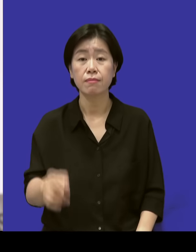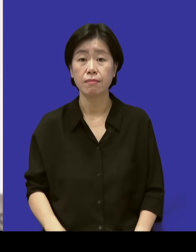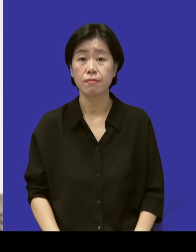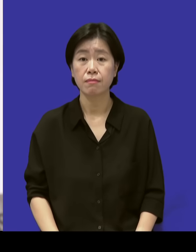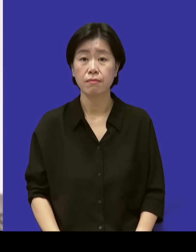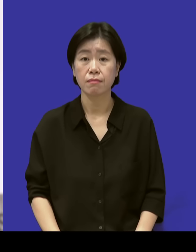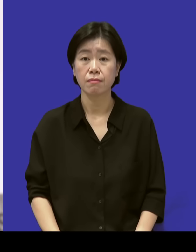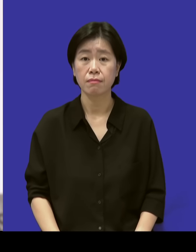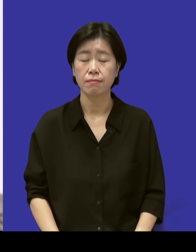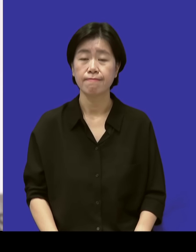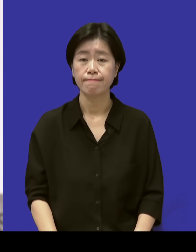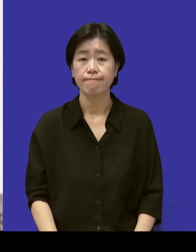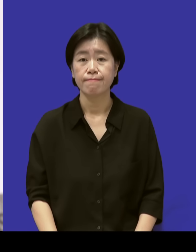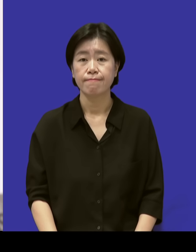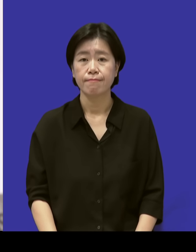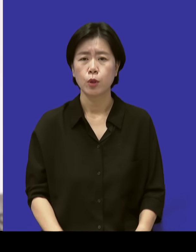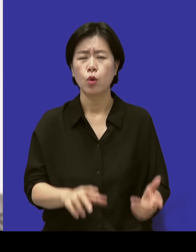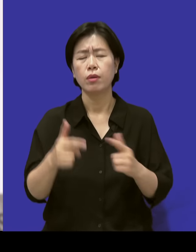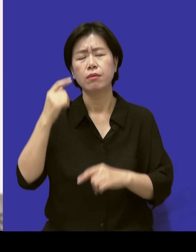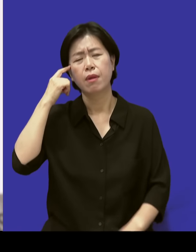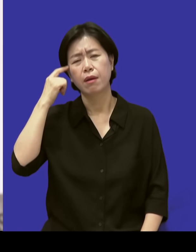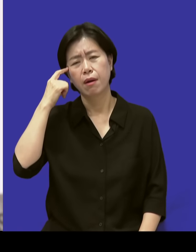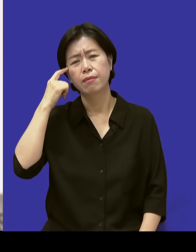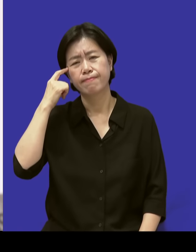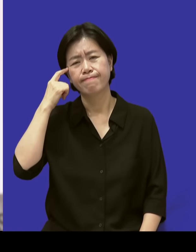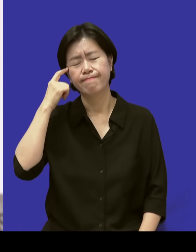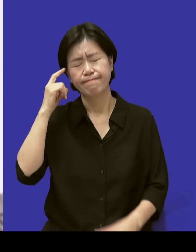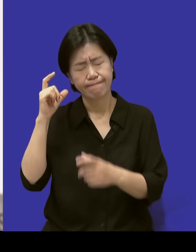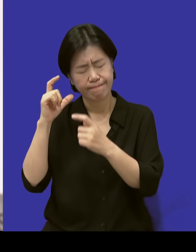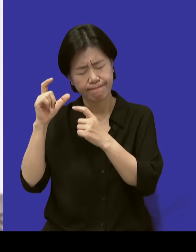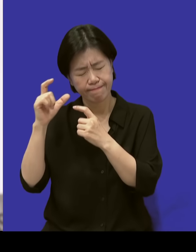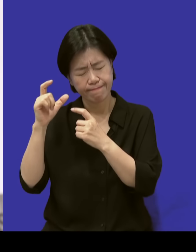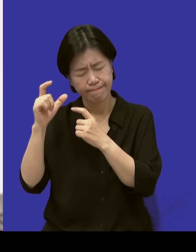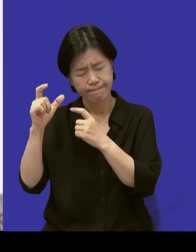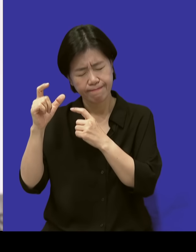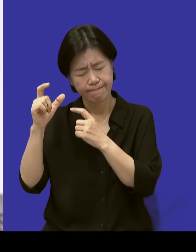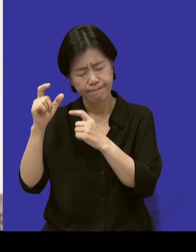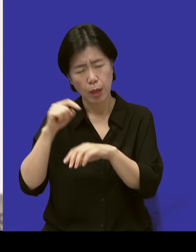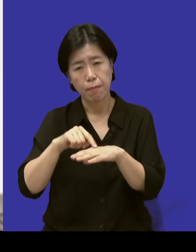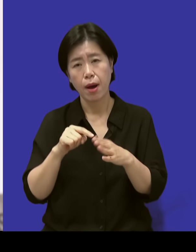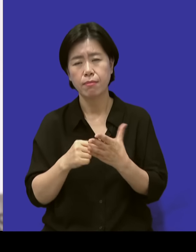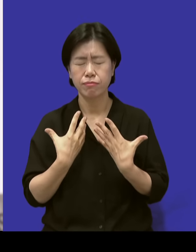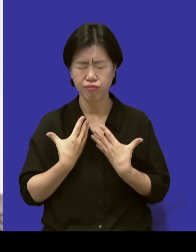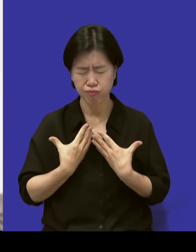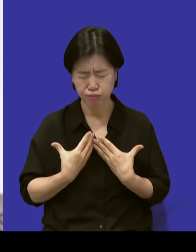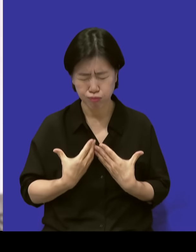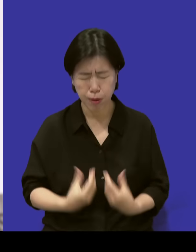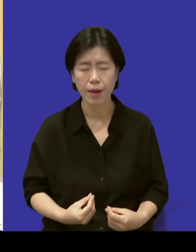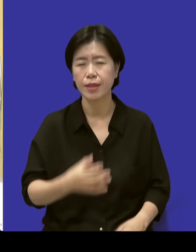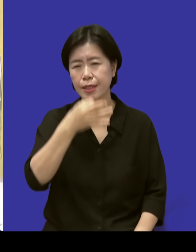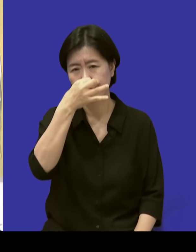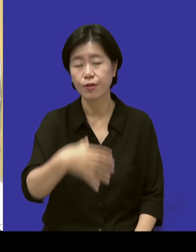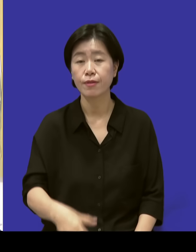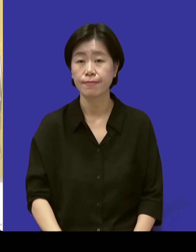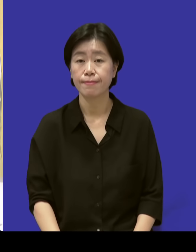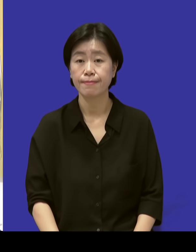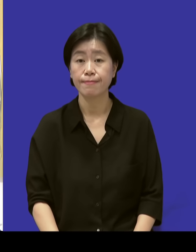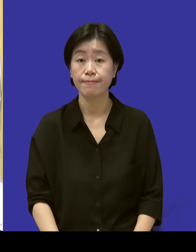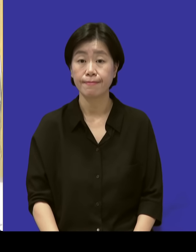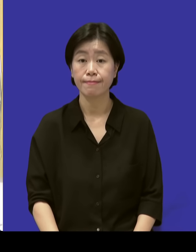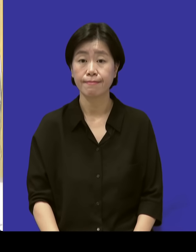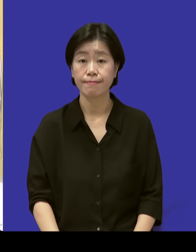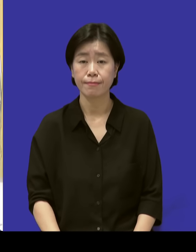나를 용서해 줄 수 있을까? 아, 이 딜레마가 너무 빠져가지고. 그렇겠네요. 너무 힘들어 했어요. 근데 며칠 동안